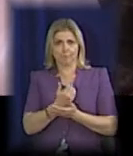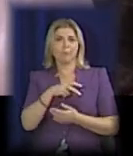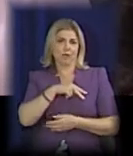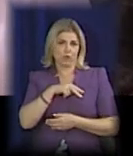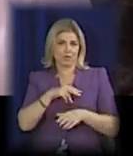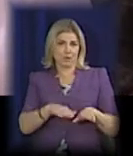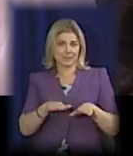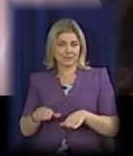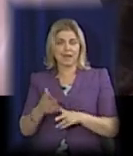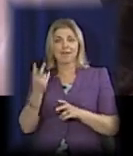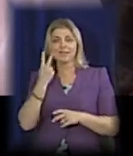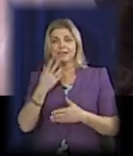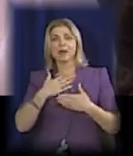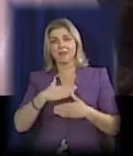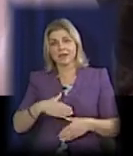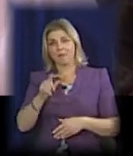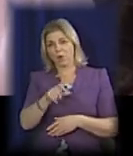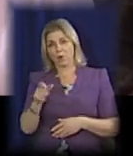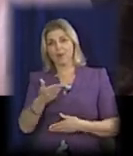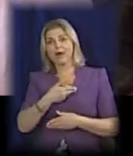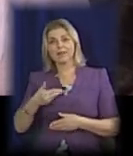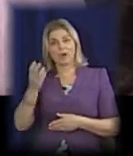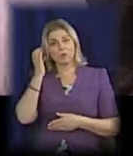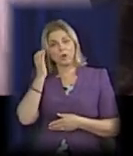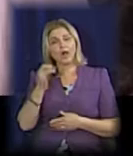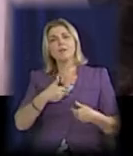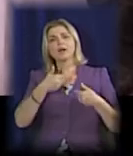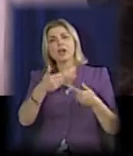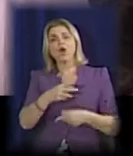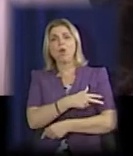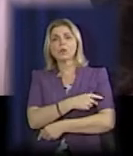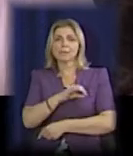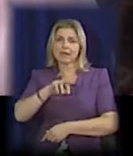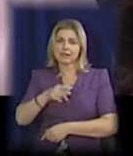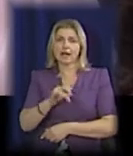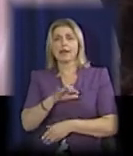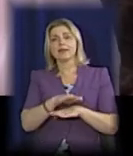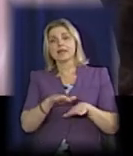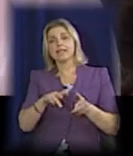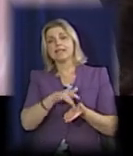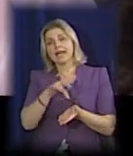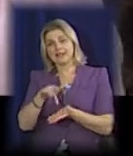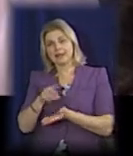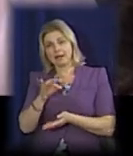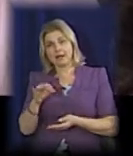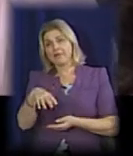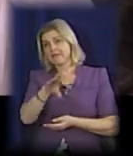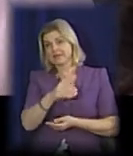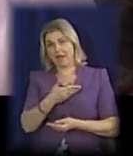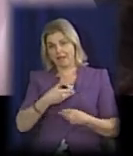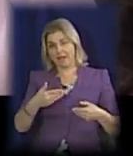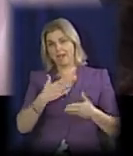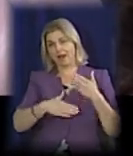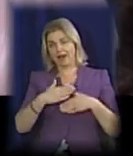завжди приємно людям нас слухати. Нас запрошують і в госпіталі, і в дитячі центри. Ну, всі нам раді, тому що